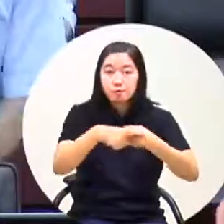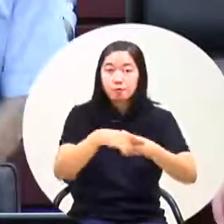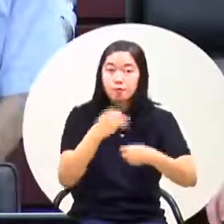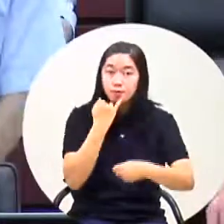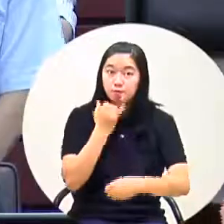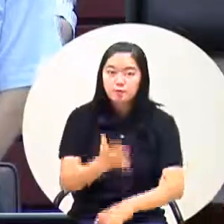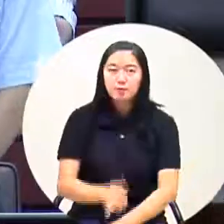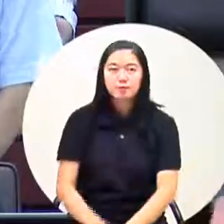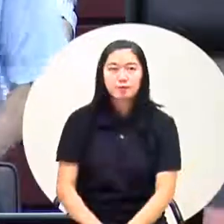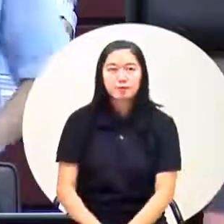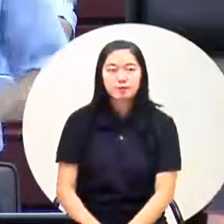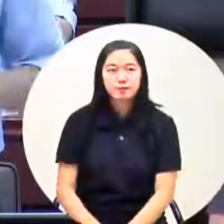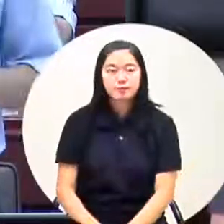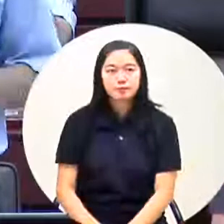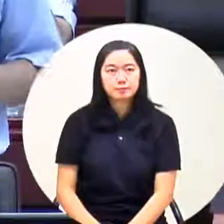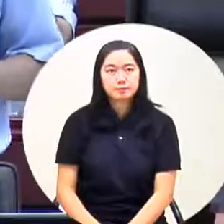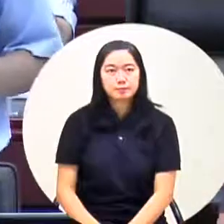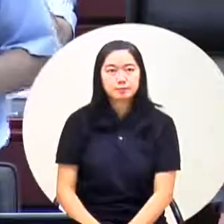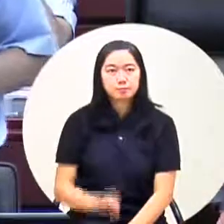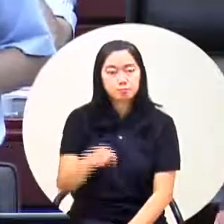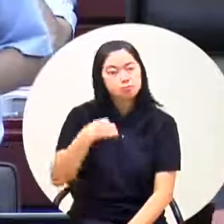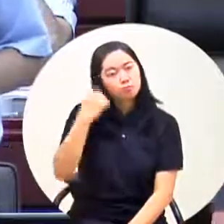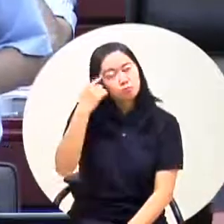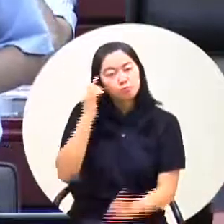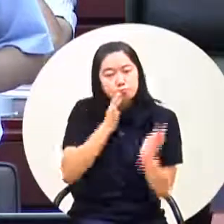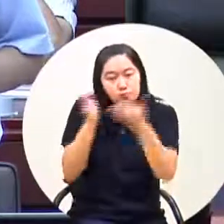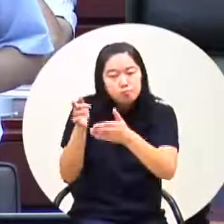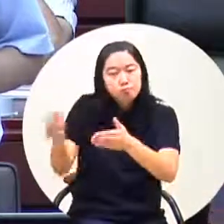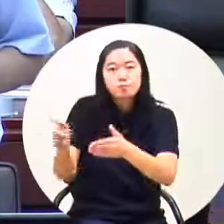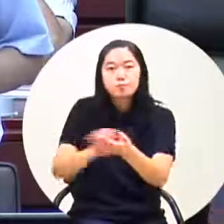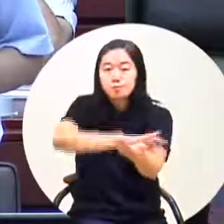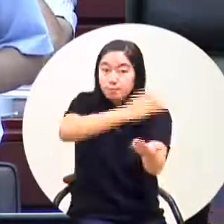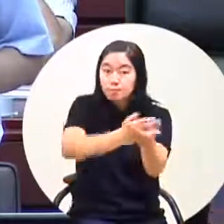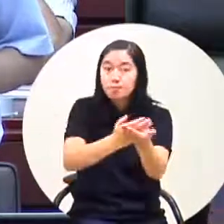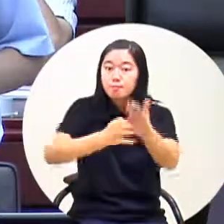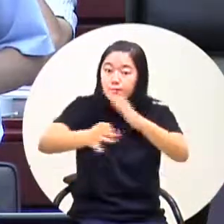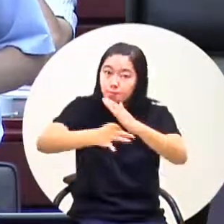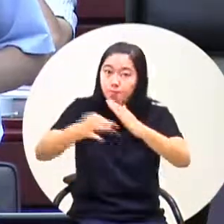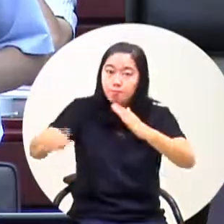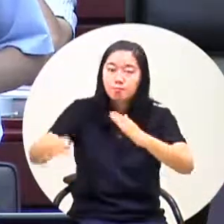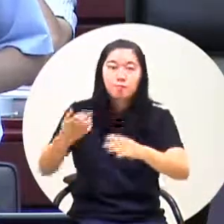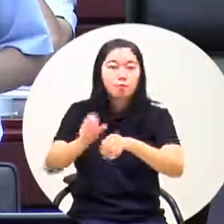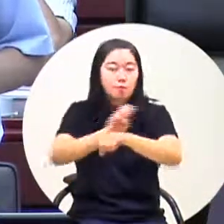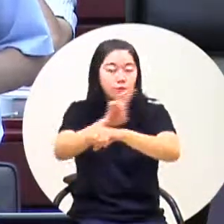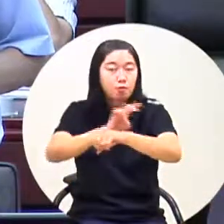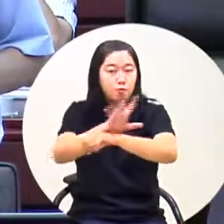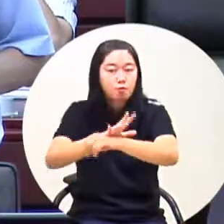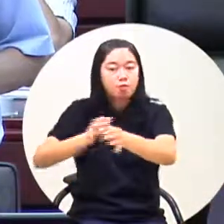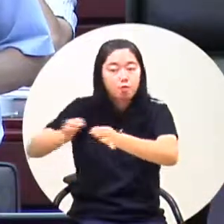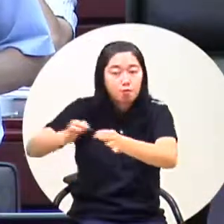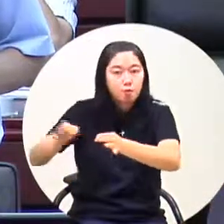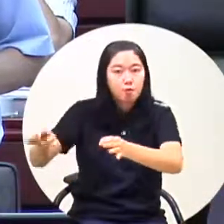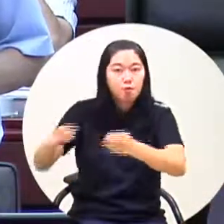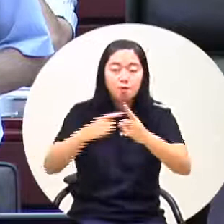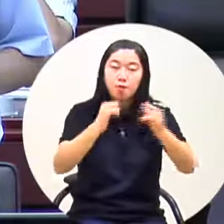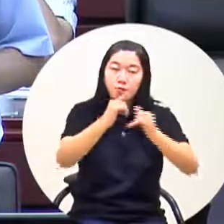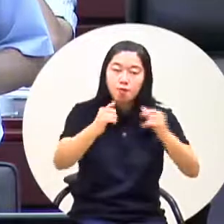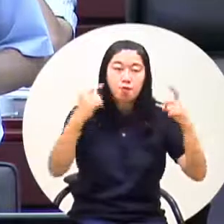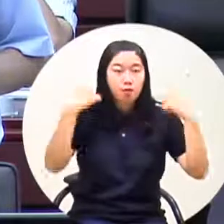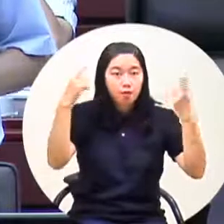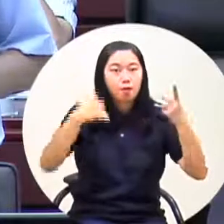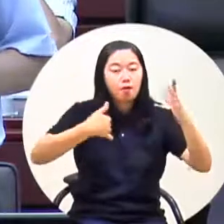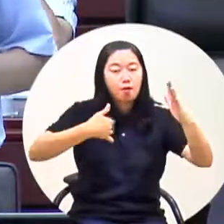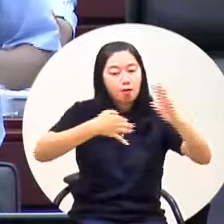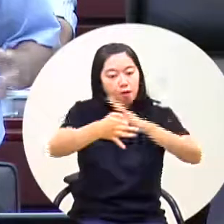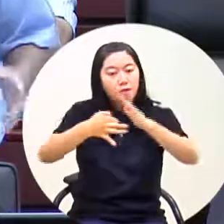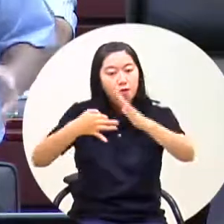样，就是说我们还是比较倾向，就是说在卖场或者是便利超商，反正就是民众购物的这一个地